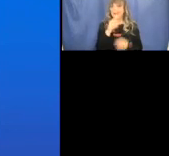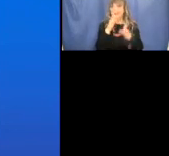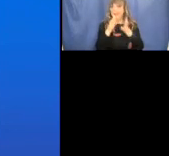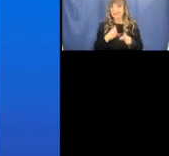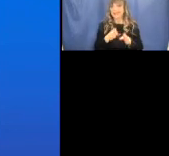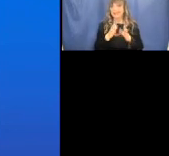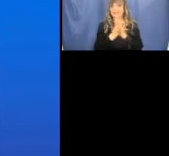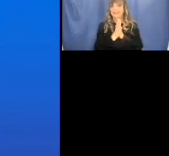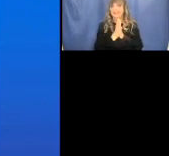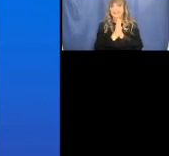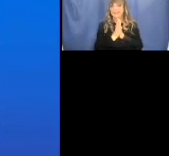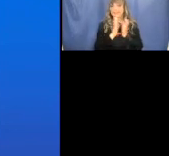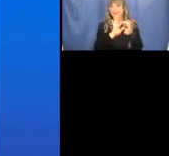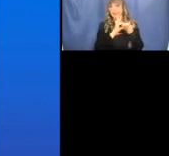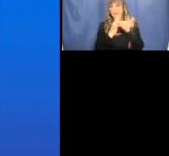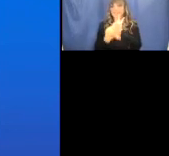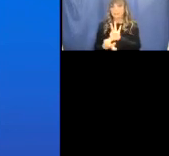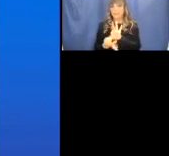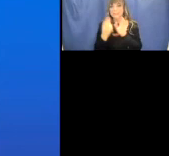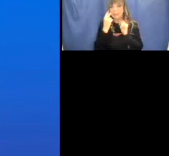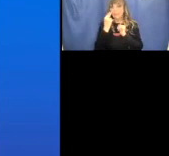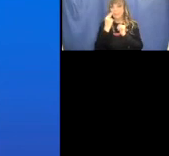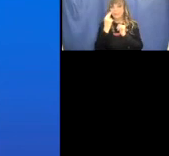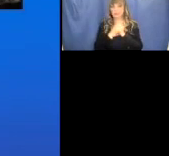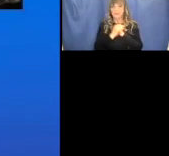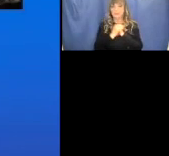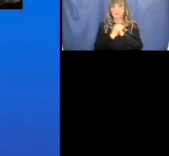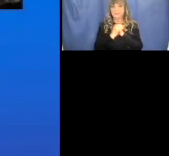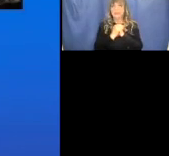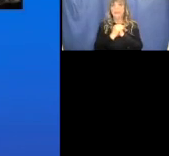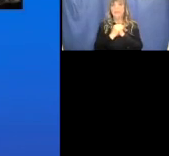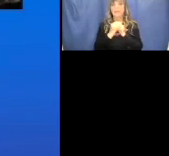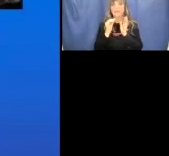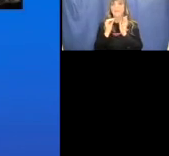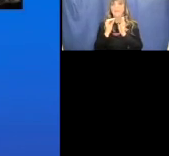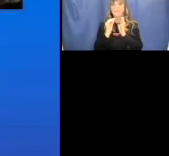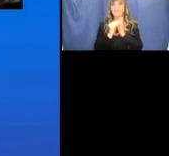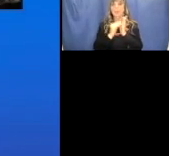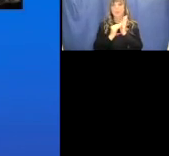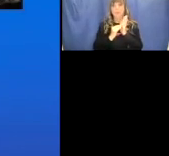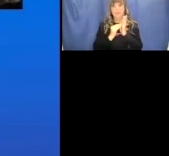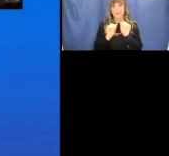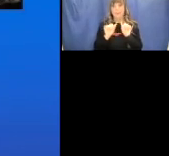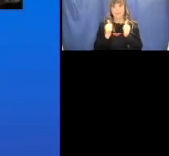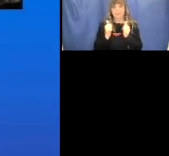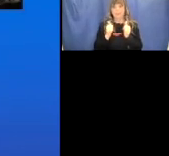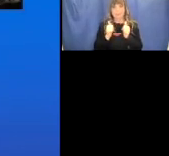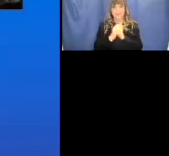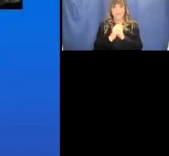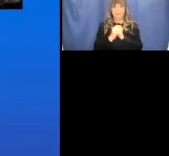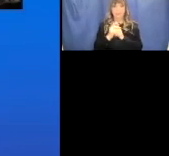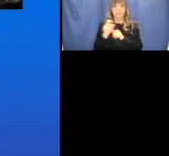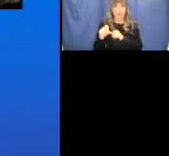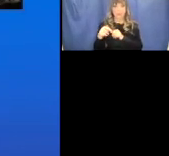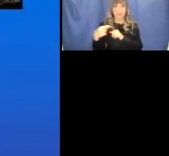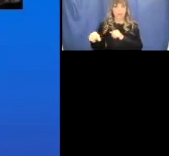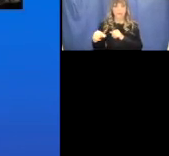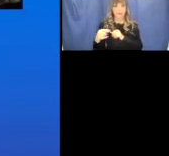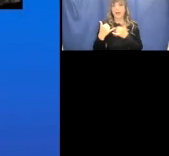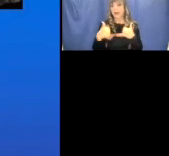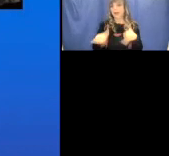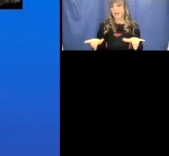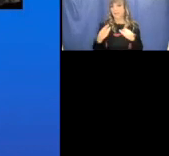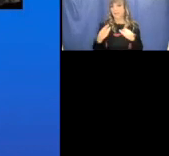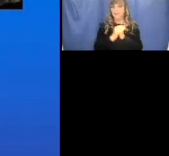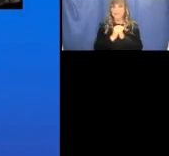anche delle conseguenze dal punto di vista delle proprietà fisiche del quarzo stesso e infine concludiamo con